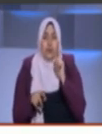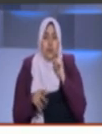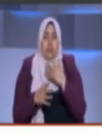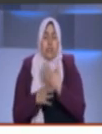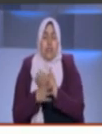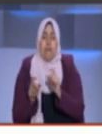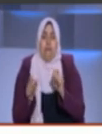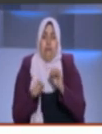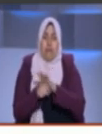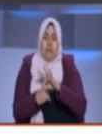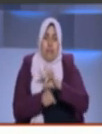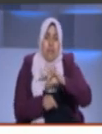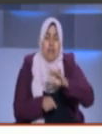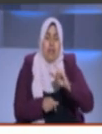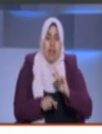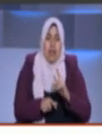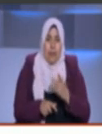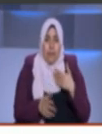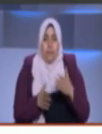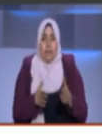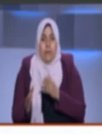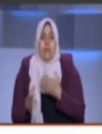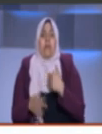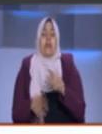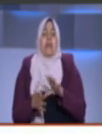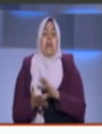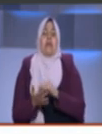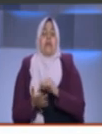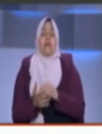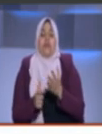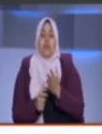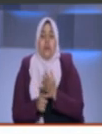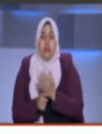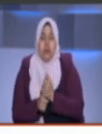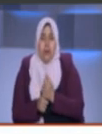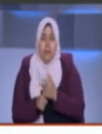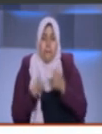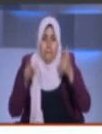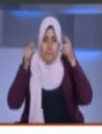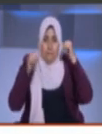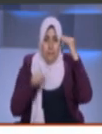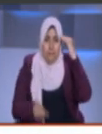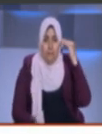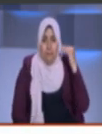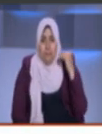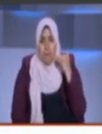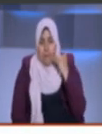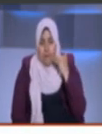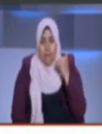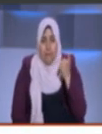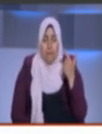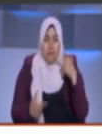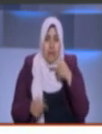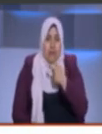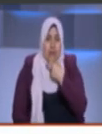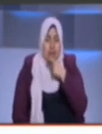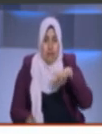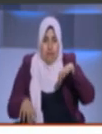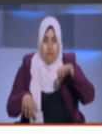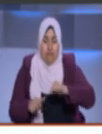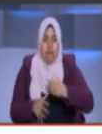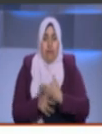هذا الفيروس. كان زوج الملكة البريطانية الأمير فيليب خرج عن صمته